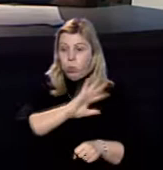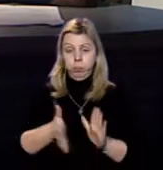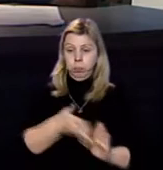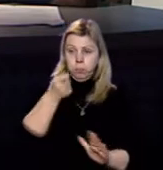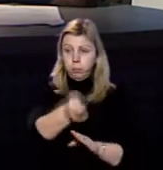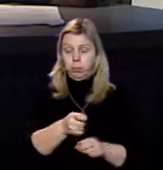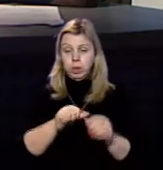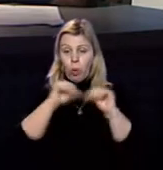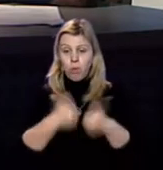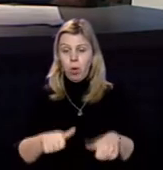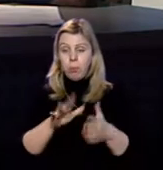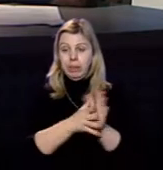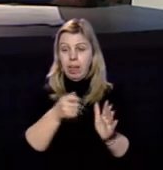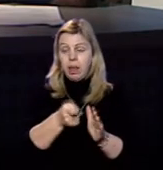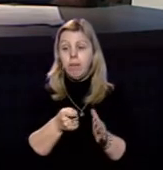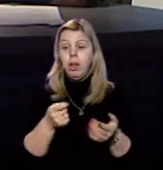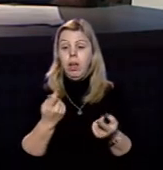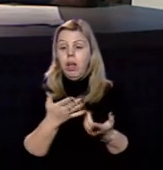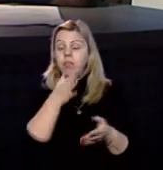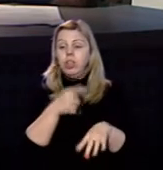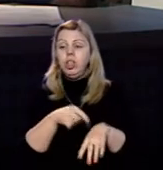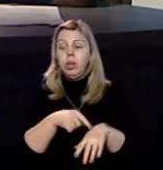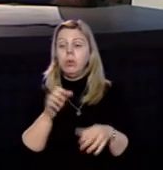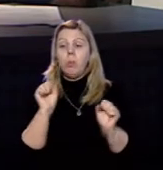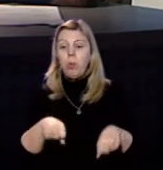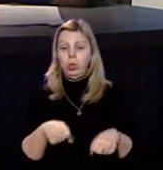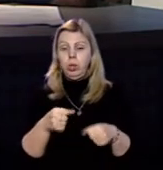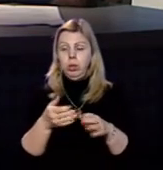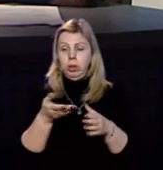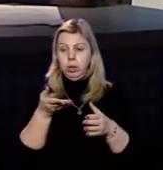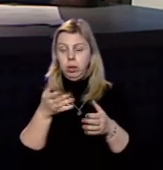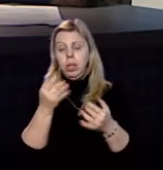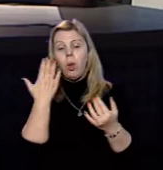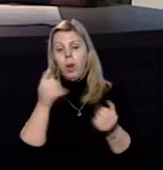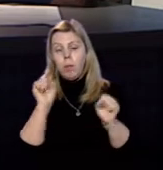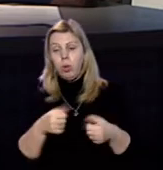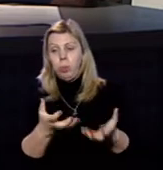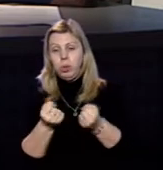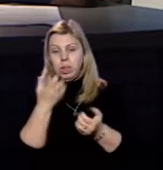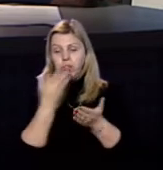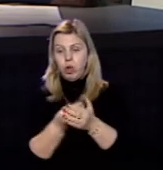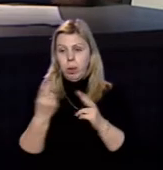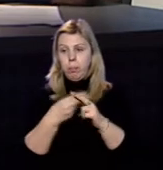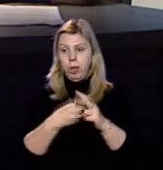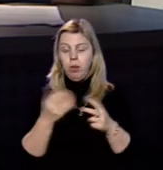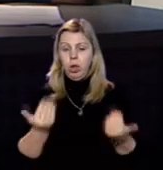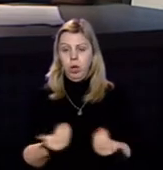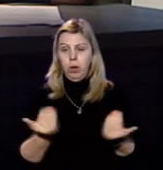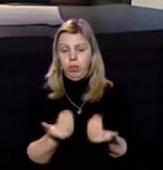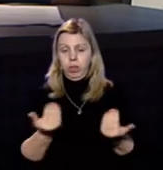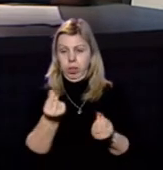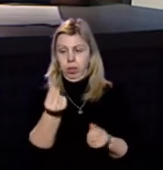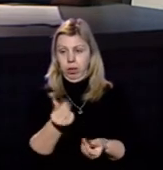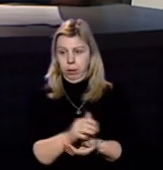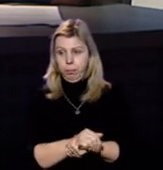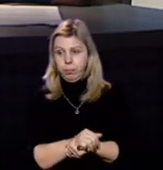і не встиг переоформити цю заявку? До якого часу вони можуть і коли вони вже зможуть отримувати свої пільги вже у готівковій